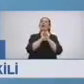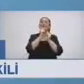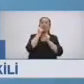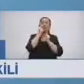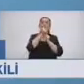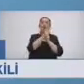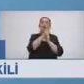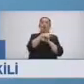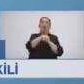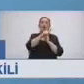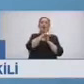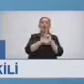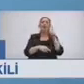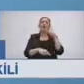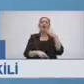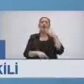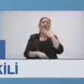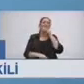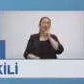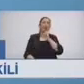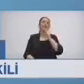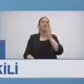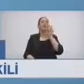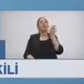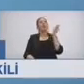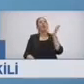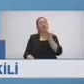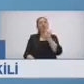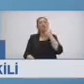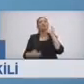bu dezavantajlarına rağmen şehrin